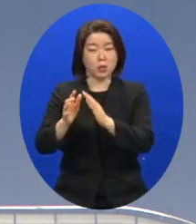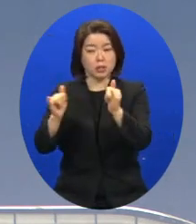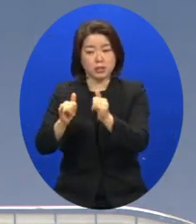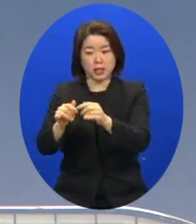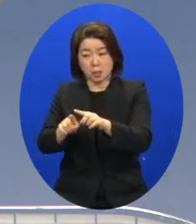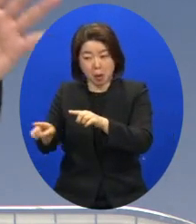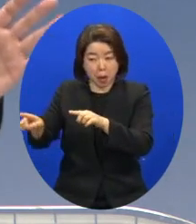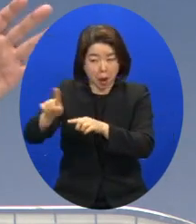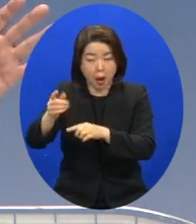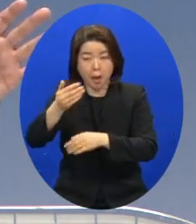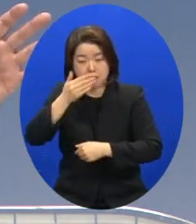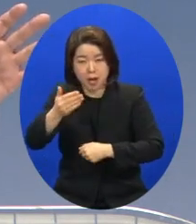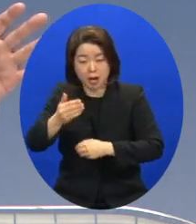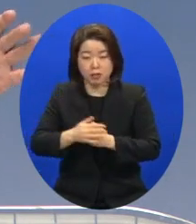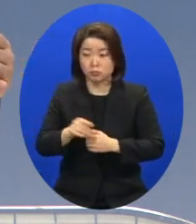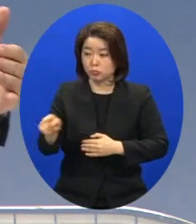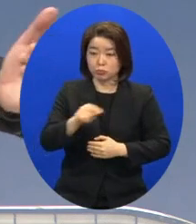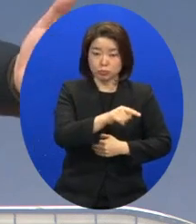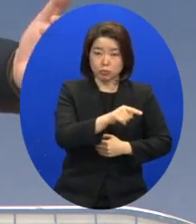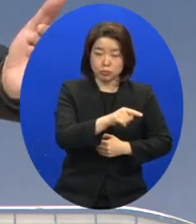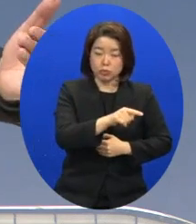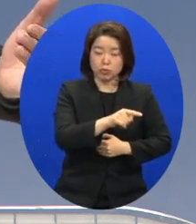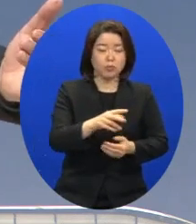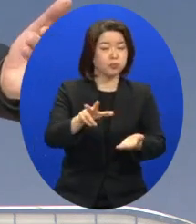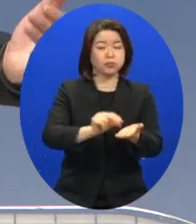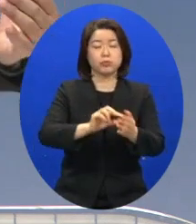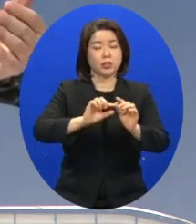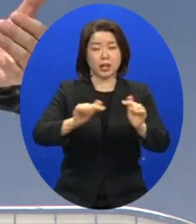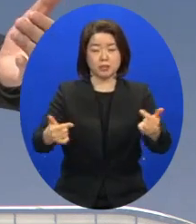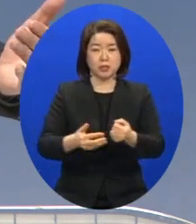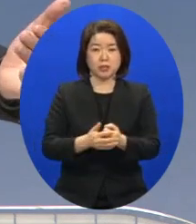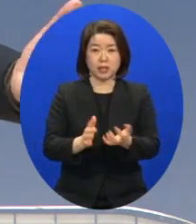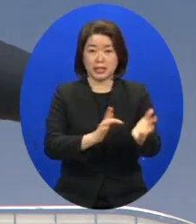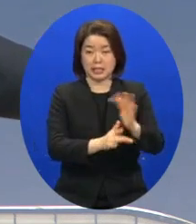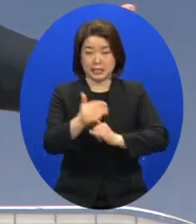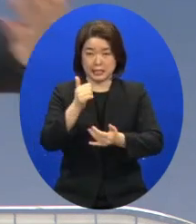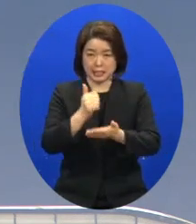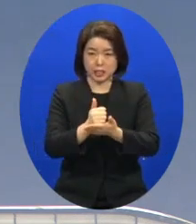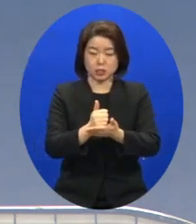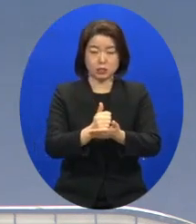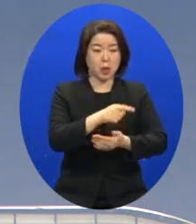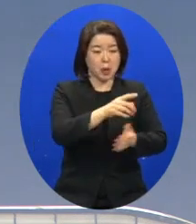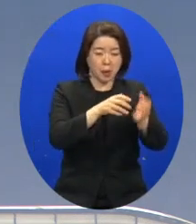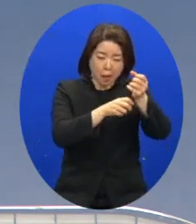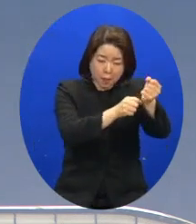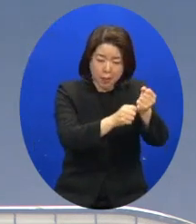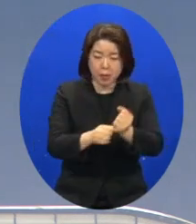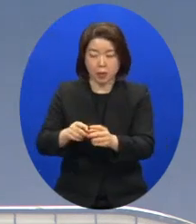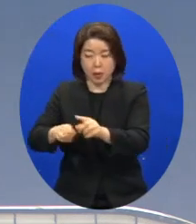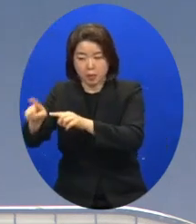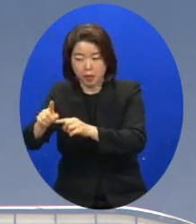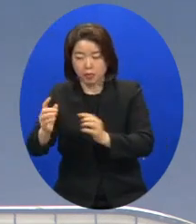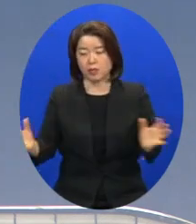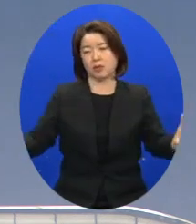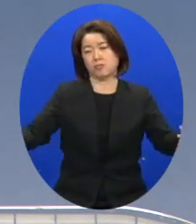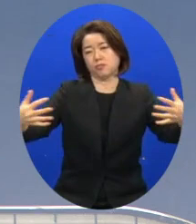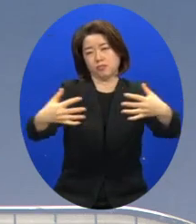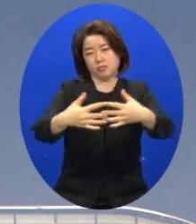있습니다 문제 아닙니다 예수님께서는 보수와 진보를 다 아우르는 분입니다